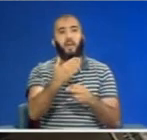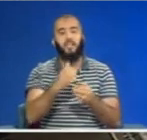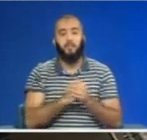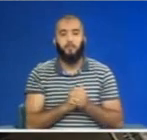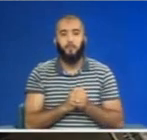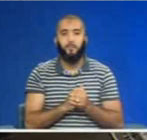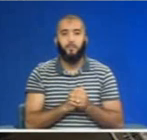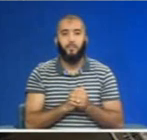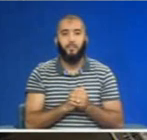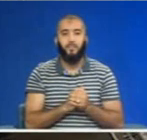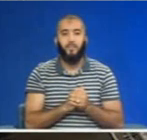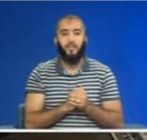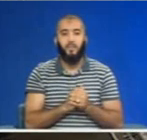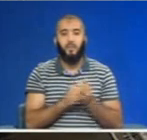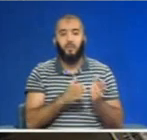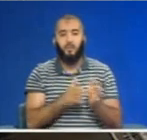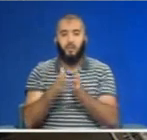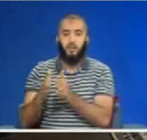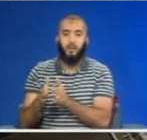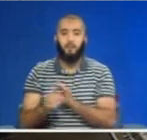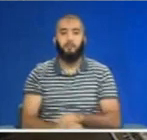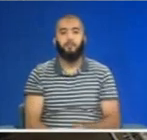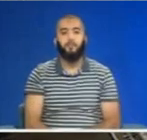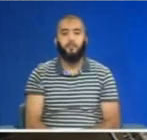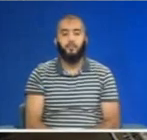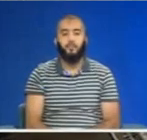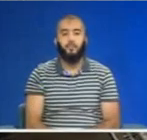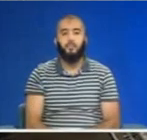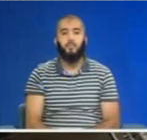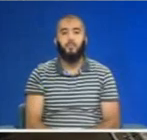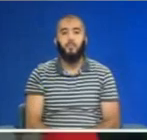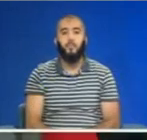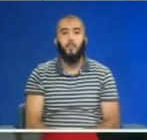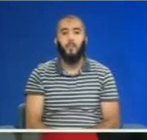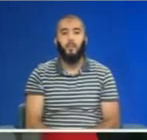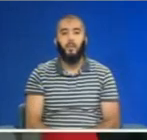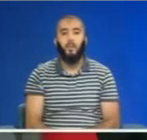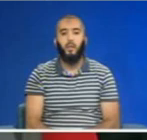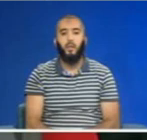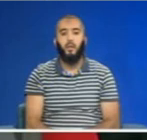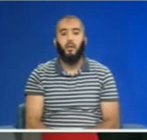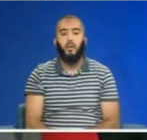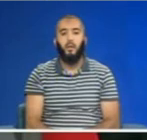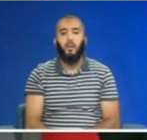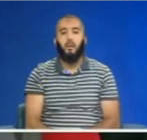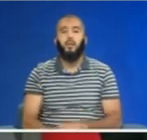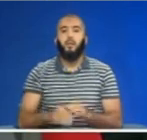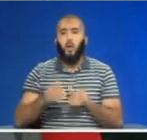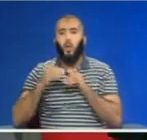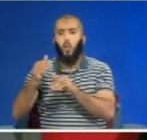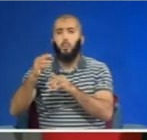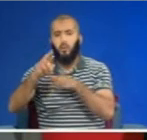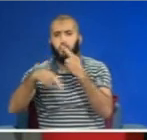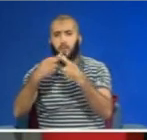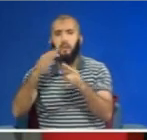مع السلامة. مع السلامة، في أمان الله يا فاطمة. نعم. فتيحة من العاصمة. فتيحة قالت كان عليها